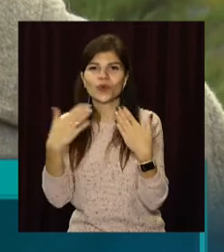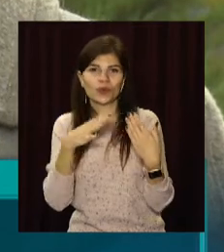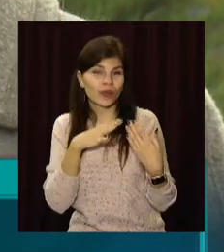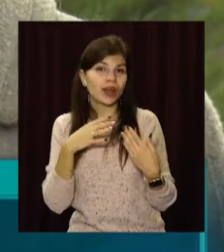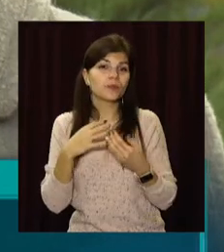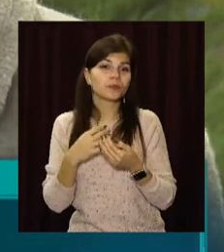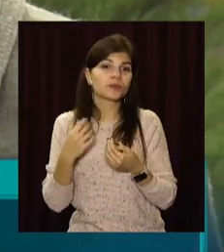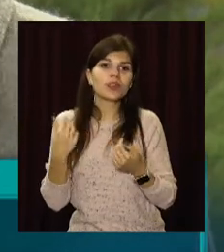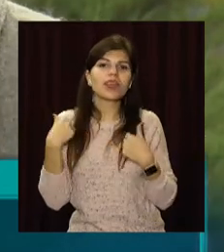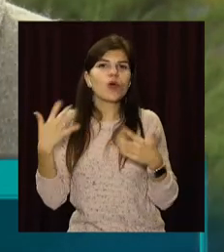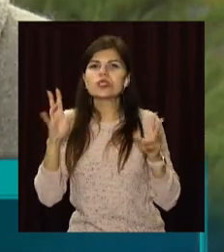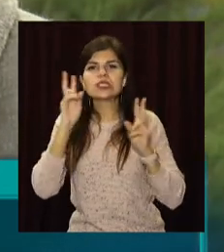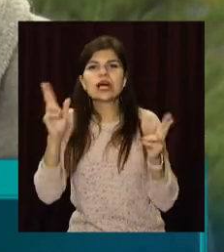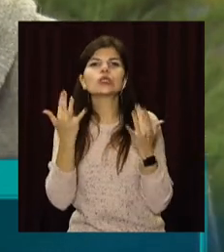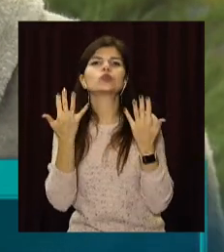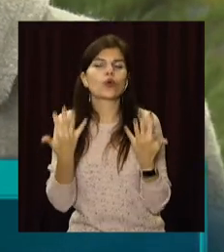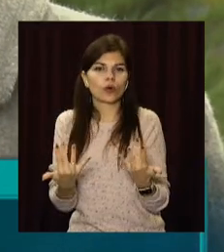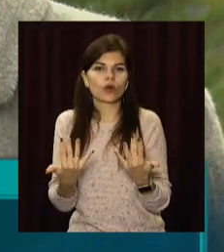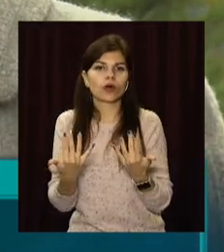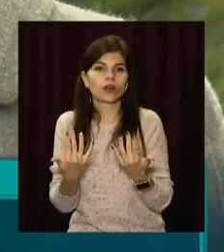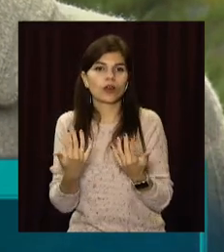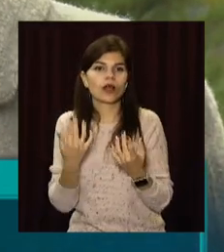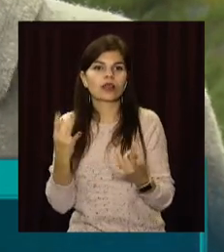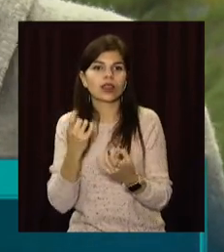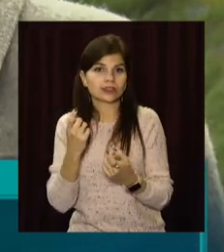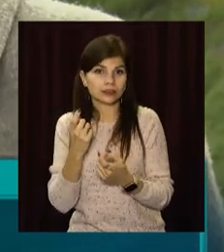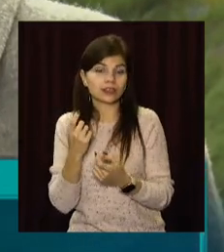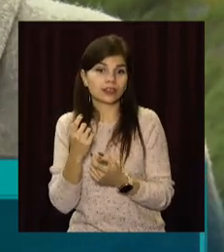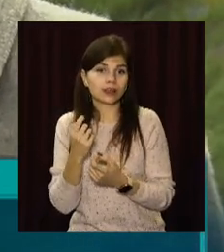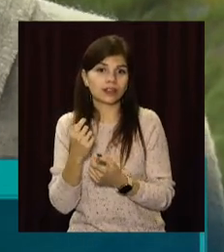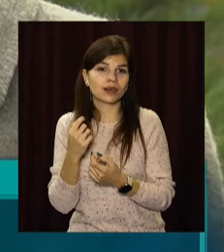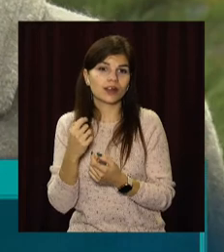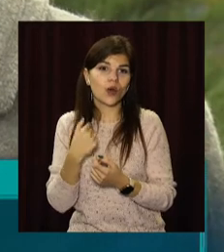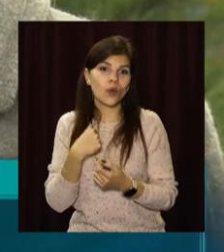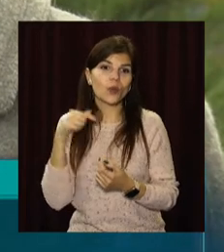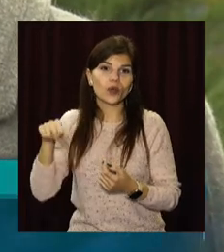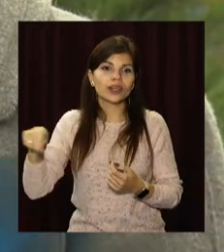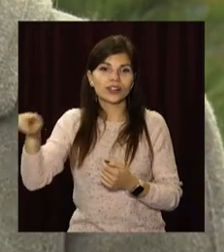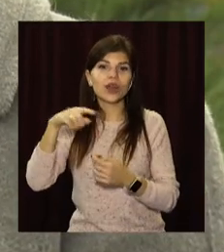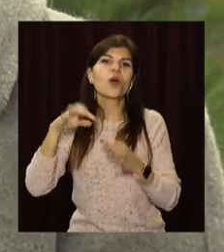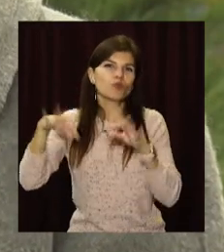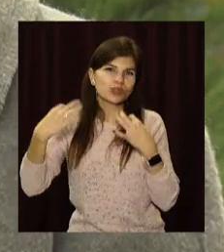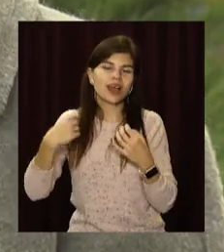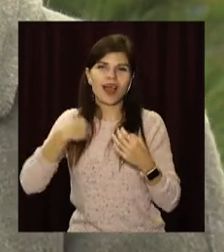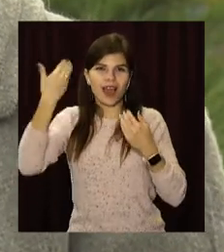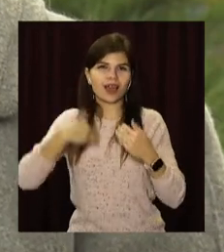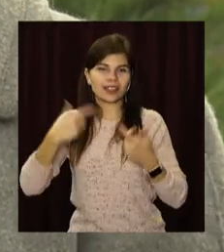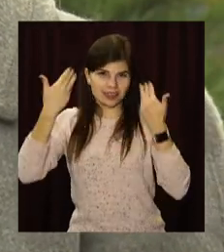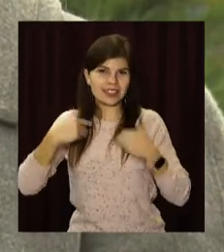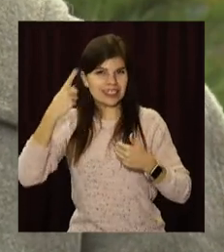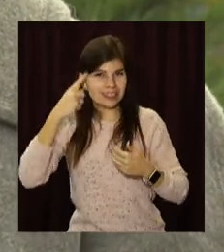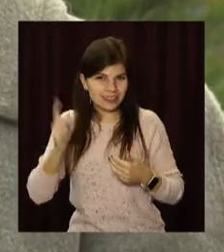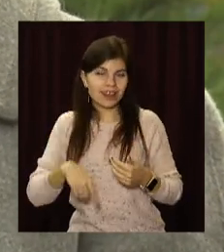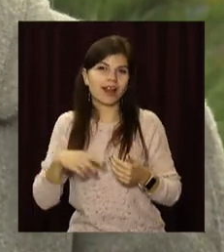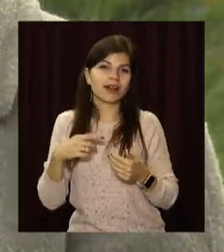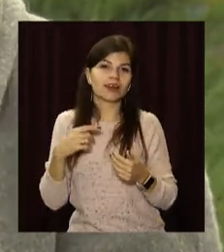не знаю, знаєте, збилася з рахунку скільки. Там мене кругом пускають, знають. От останній раз навіть на